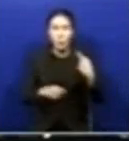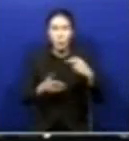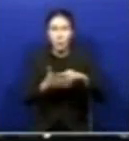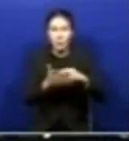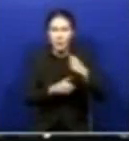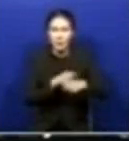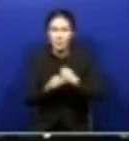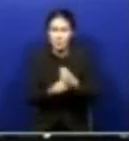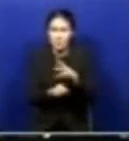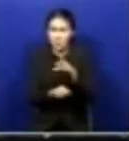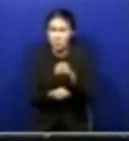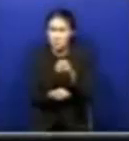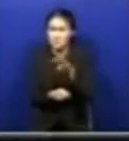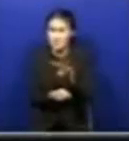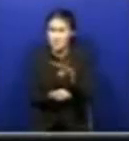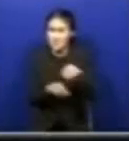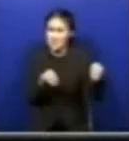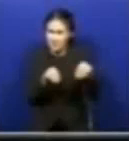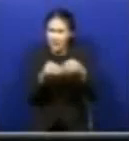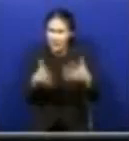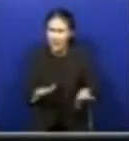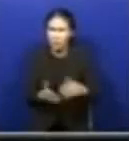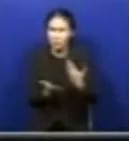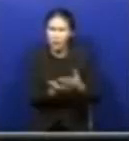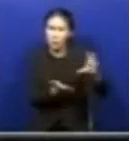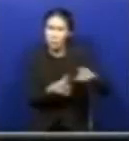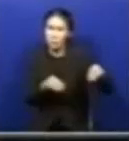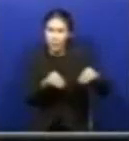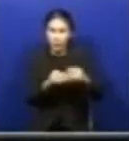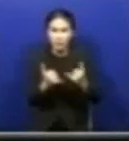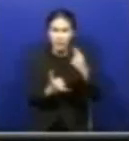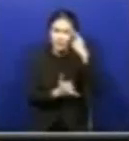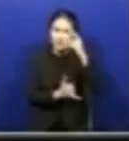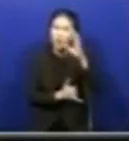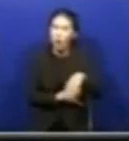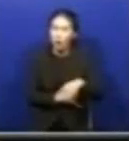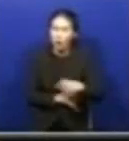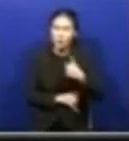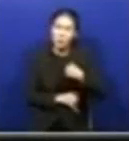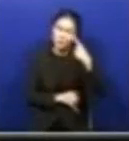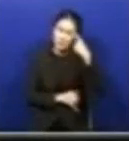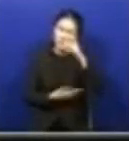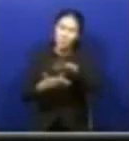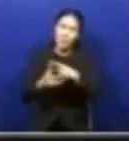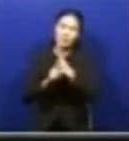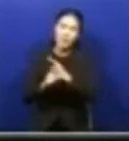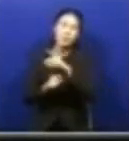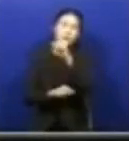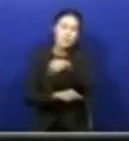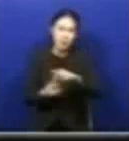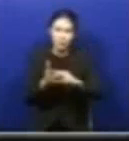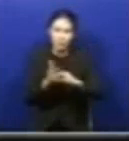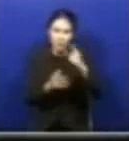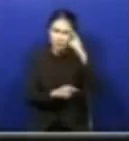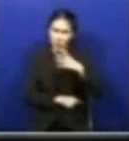64กำลังจะมาถึงอีกแล้วนี่ครับฉะนั้นที่ผมแปลไว้ท่านประธานผมแปลไม่ผิดเพราะผมไม่ได้แปลเหมือนคนอื่นที่